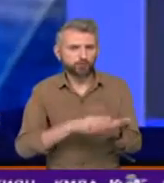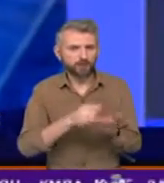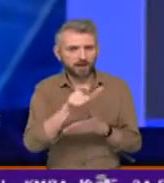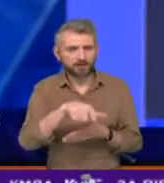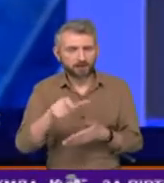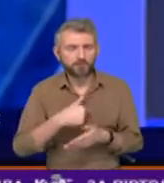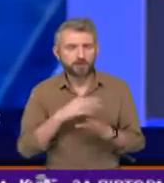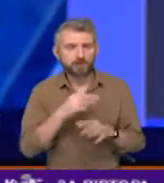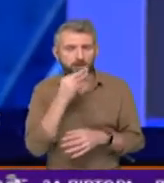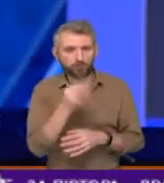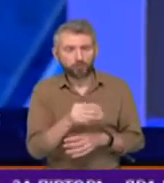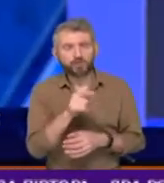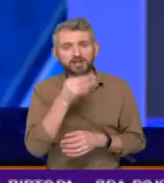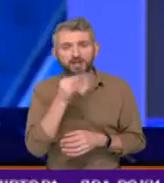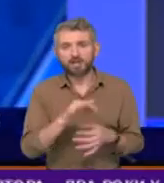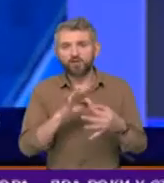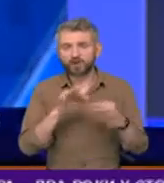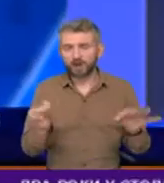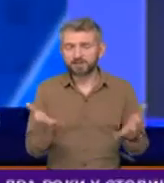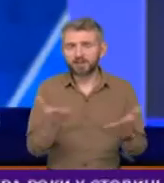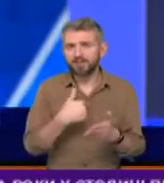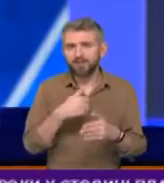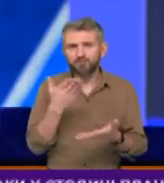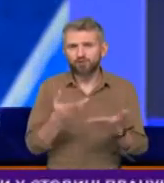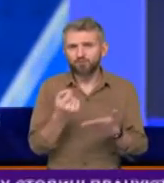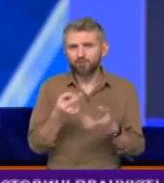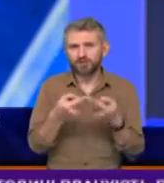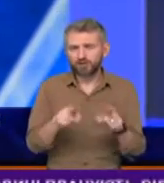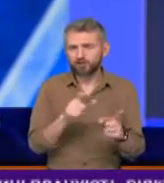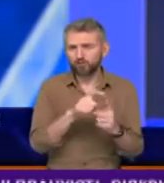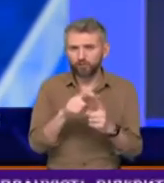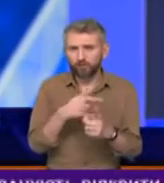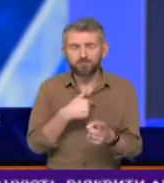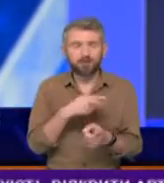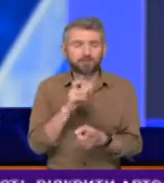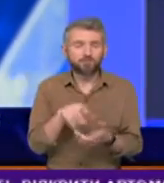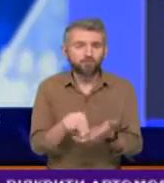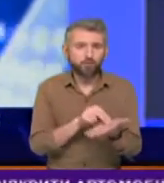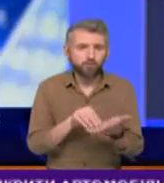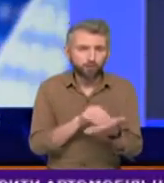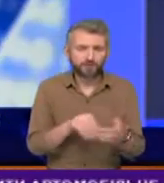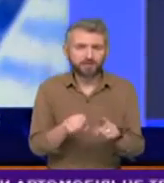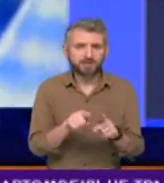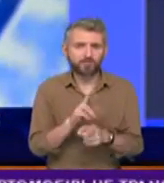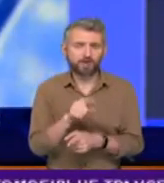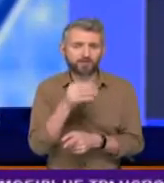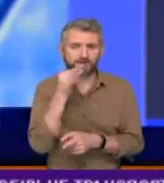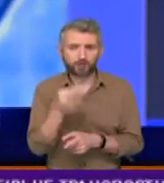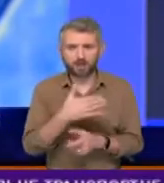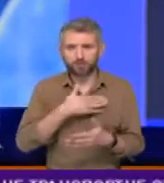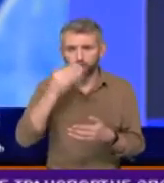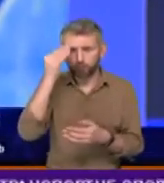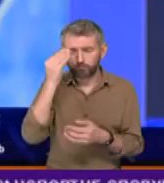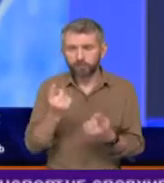кандидатів. Я тільки скажу, ви сказали фрази, які я, можливо, трошки іншими словами повторив би так само, як ви сказали. На моє переконання,